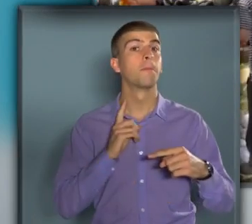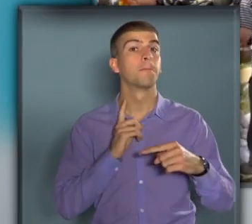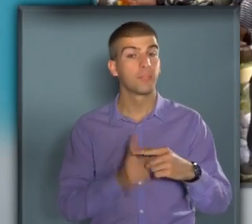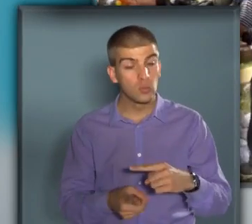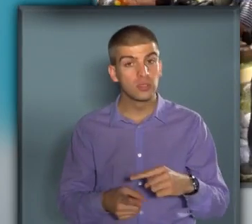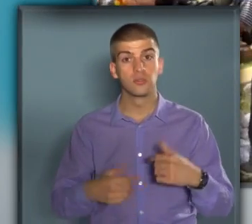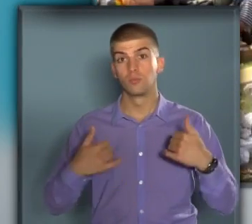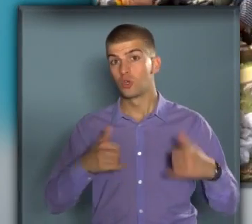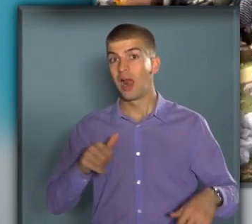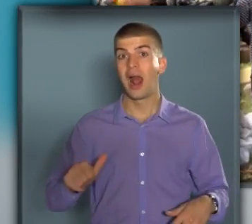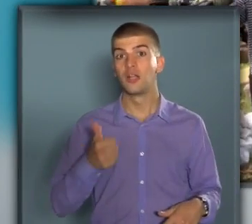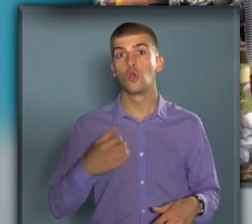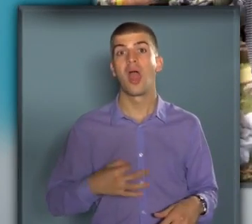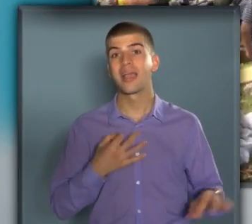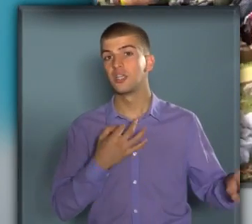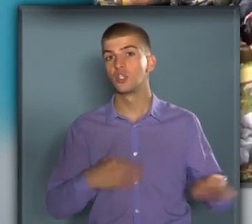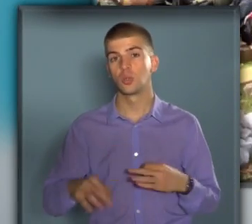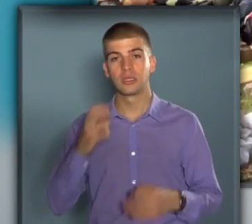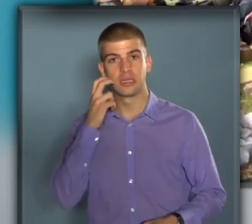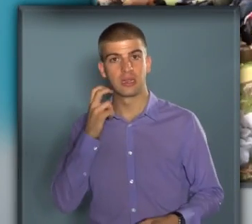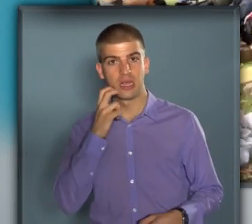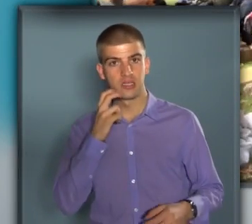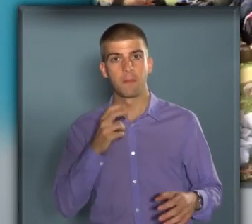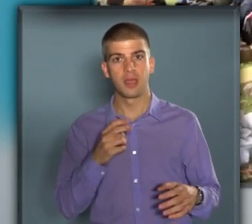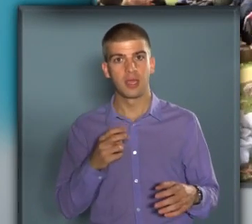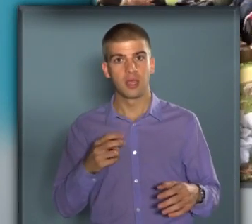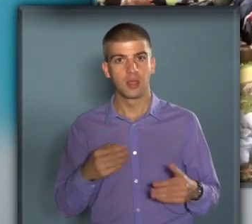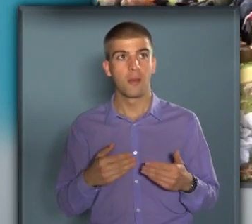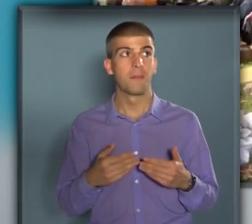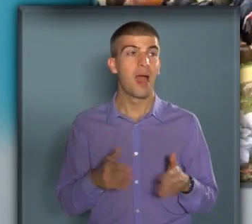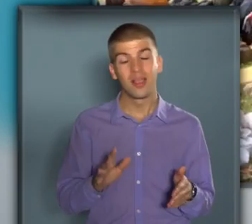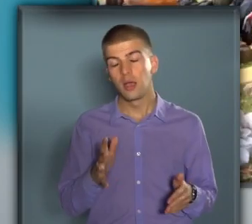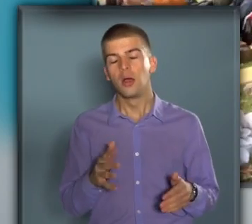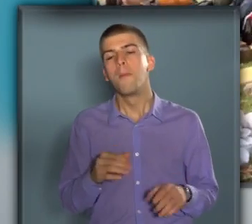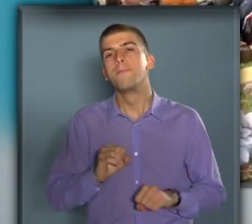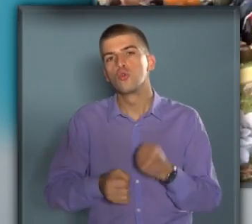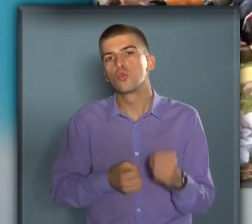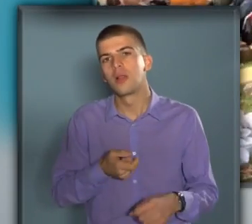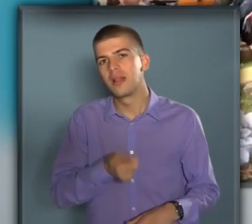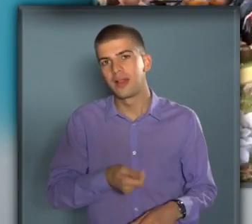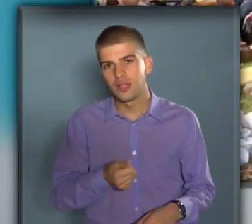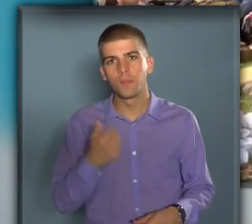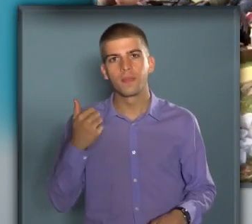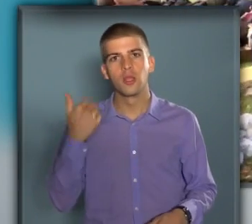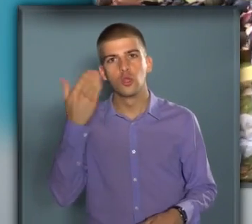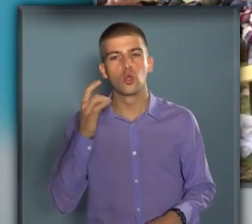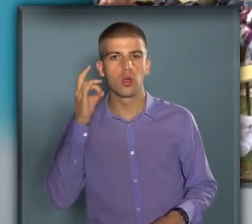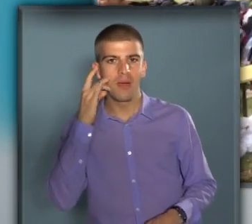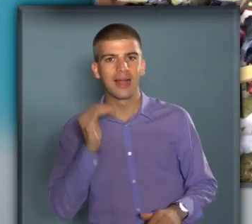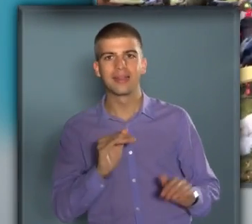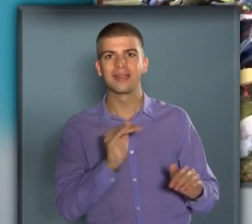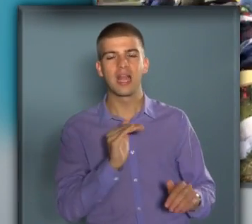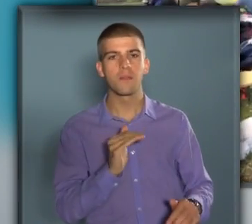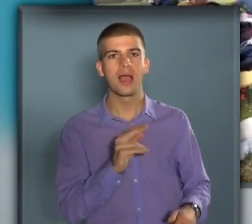keresztül, és most már azt mondhatjuk, hogy első egészségügyi intézményünket is hát nem megnyitottuk, de hát működtetjük, mert a Törökbánytól